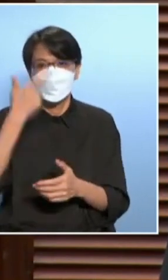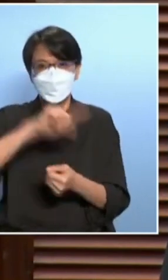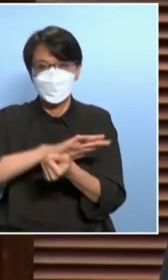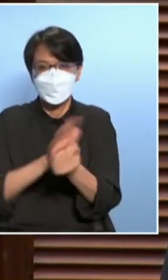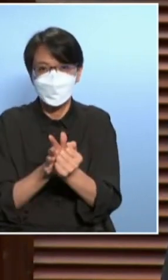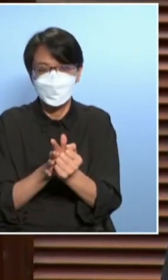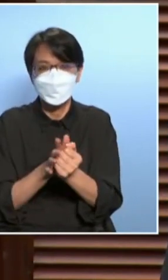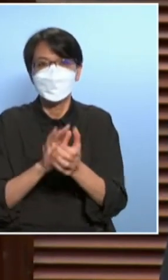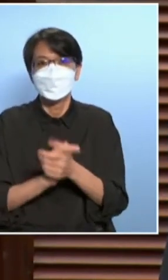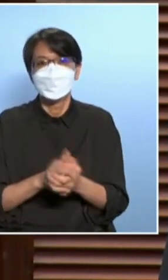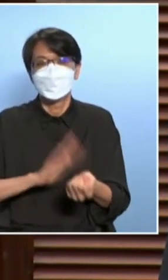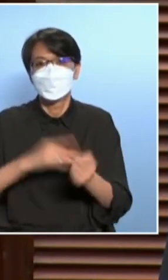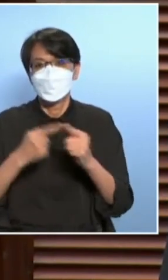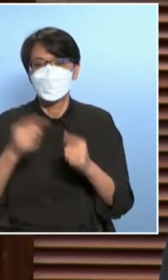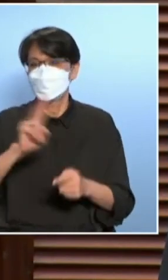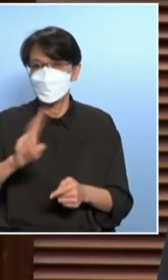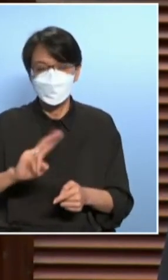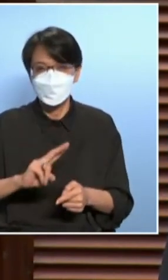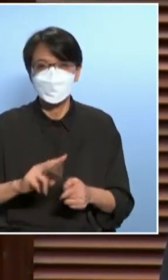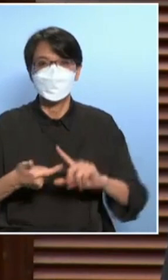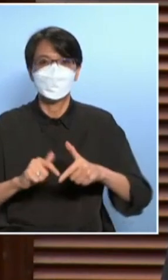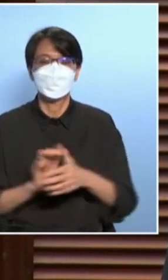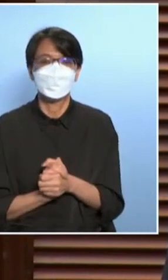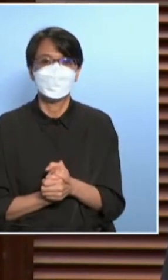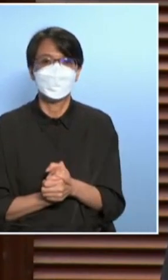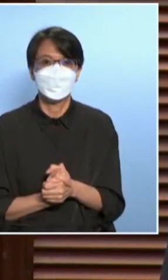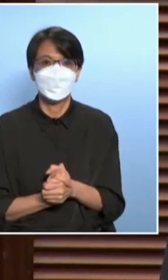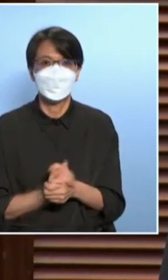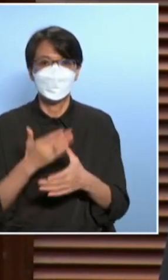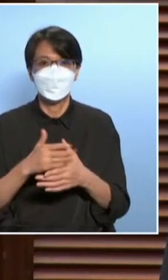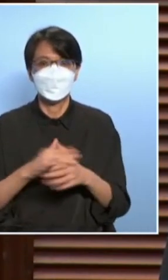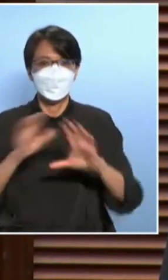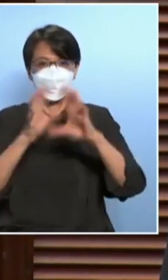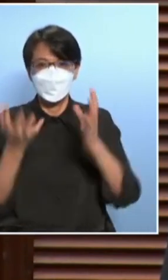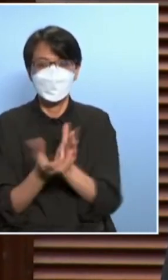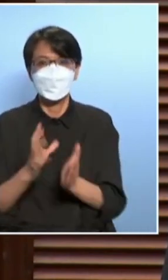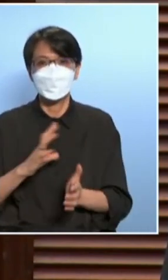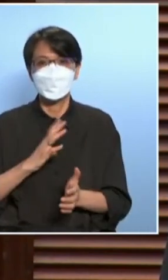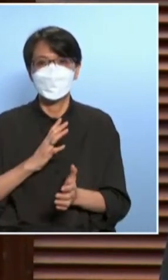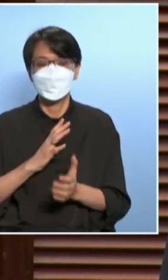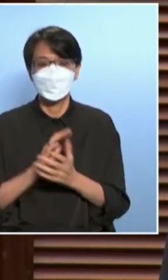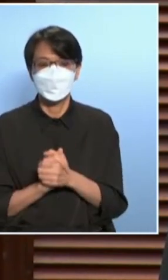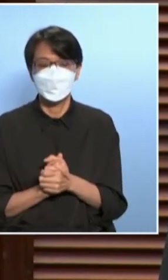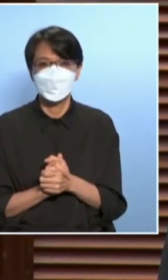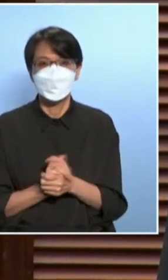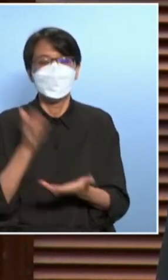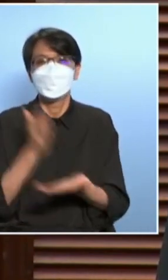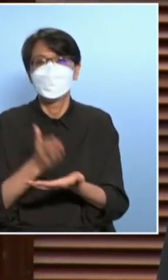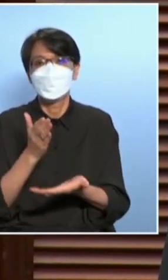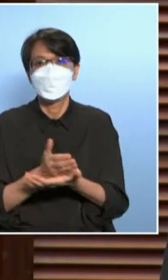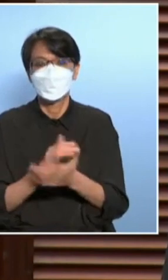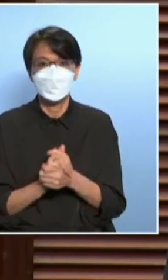嘅病人咧，我哋而家都係採取咁樣嘅策略嘅。咁所以喺整體方面咧，呢個係有好唔同嘅因